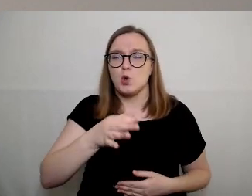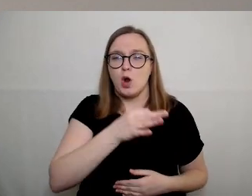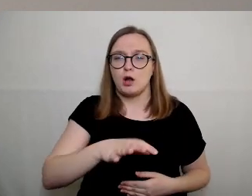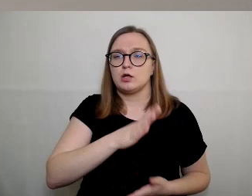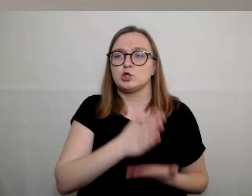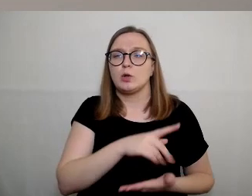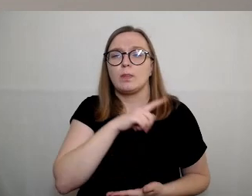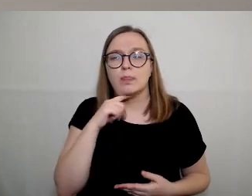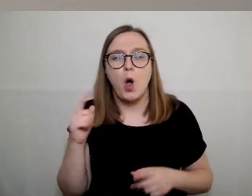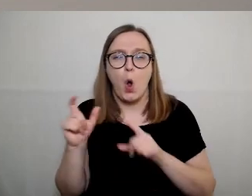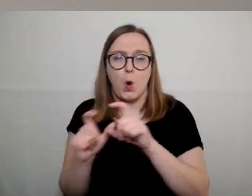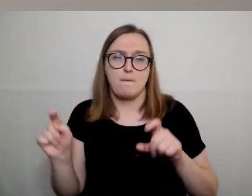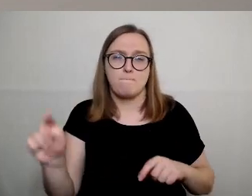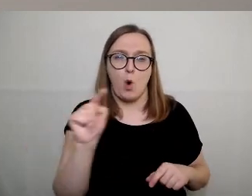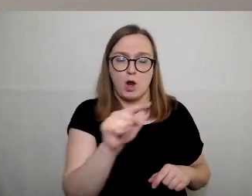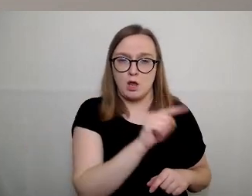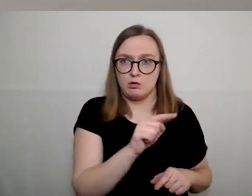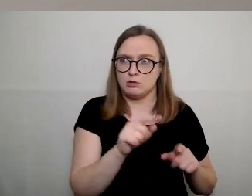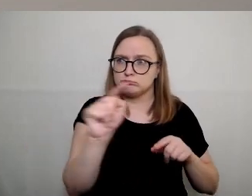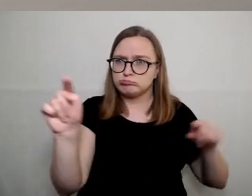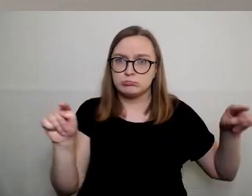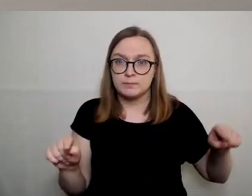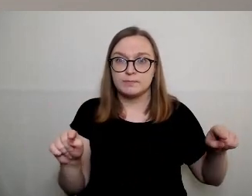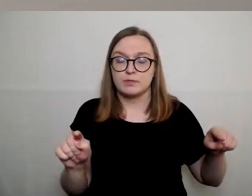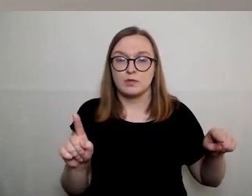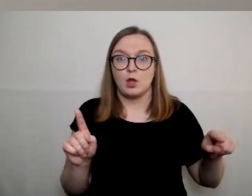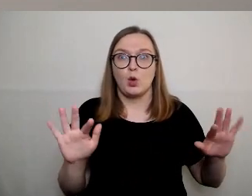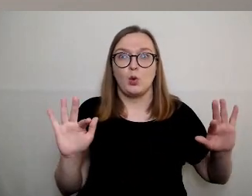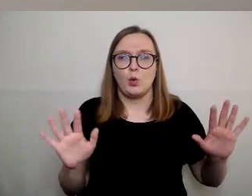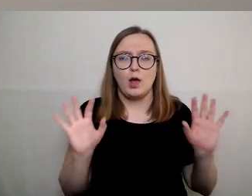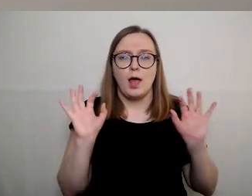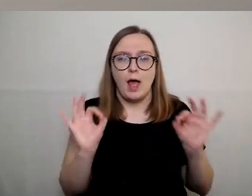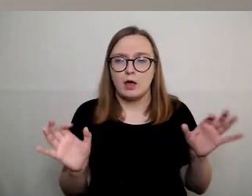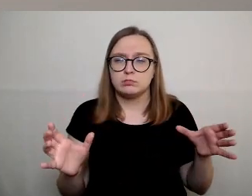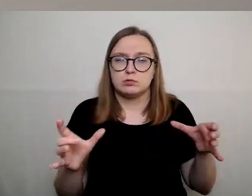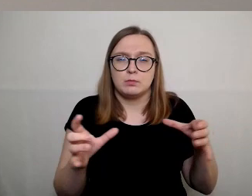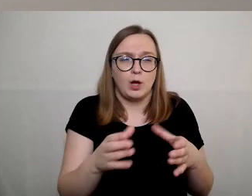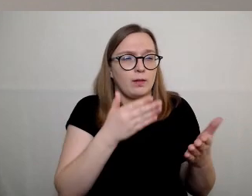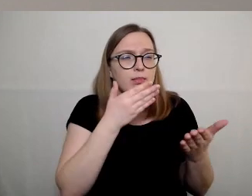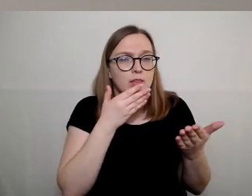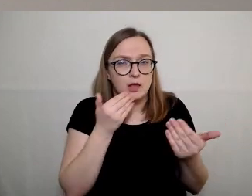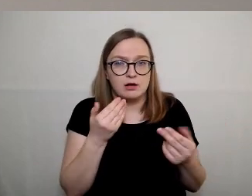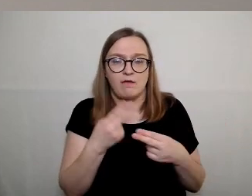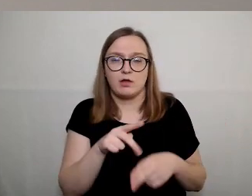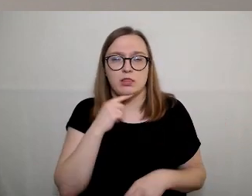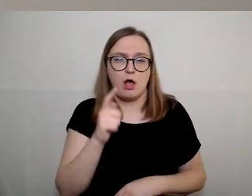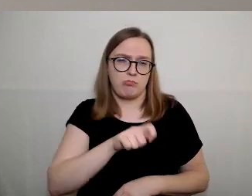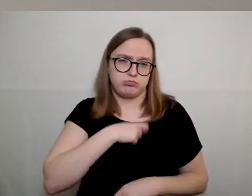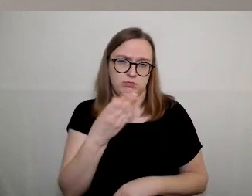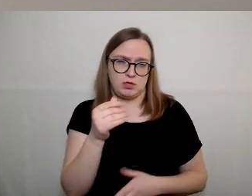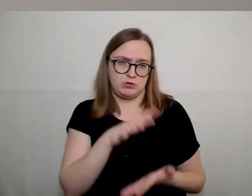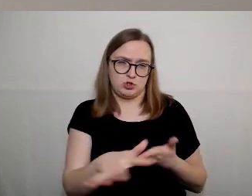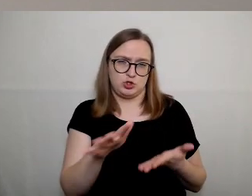tinklas yra labai platus ir neoptimizuojant tinklo mes būtent patyrė tikrai didelių kaštų. Čia ir buvo